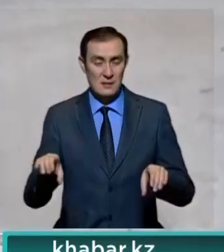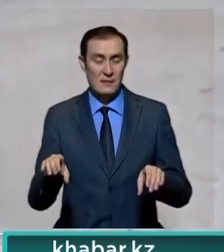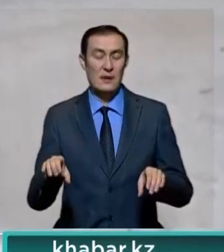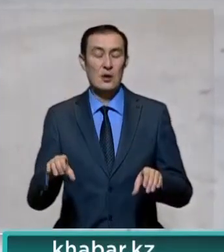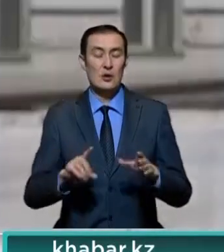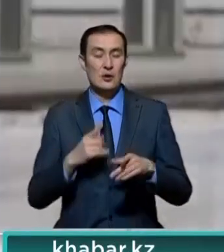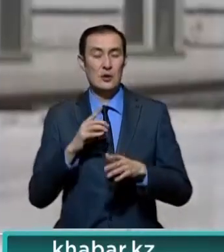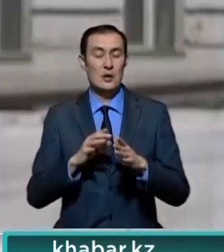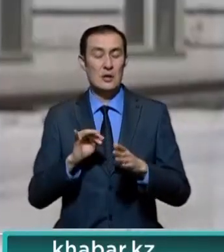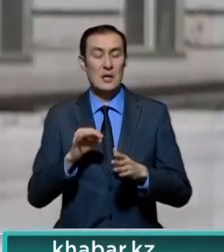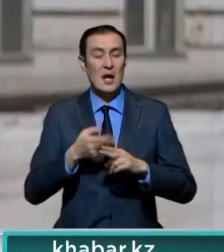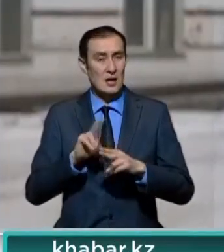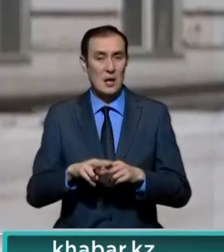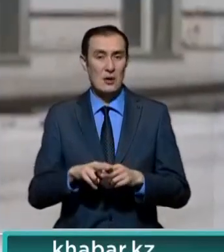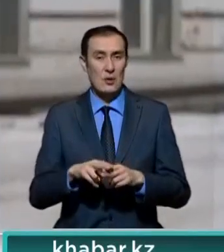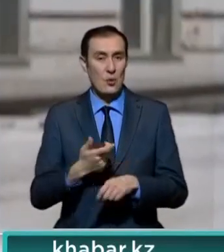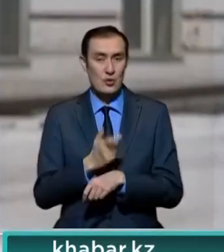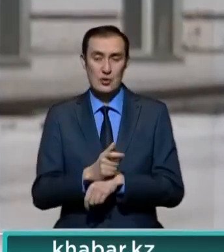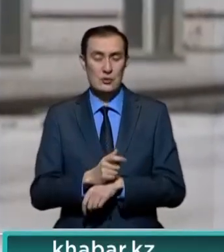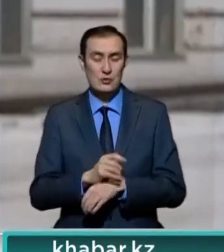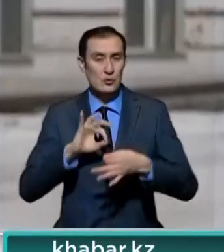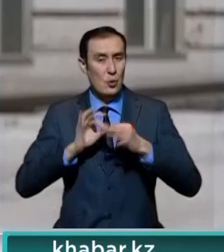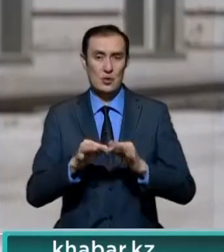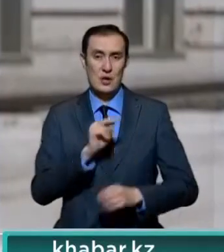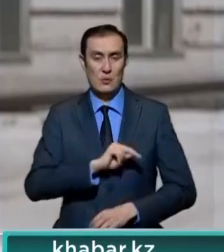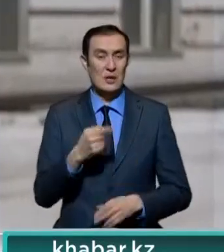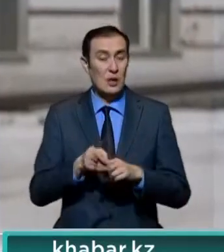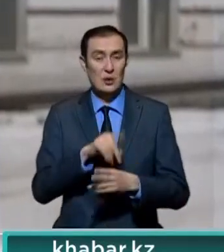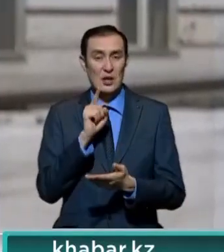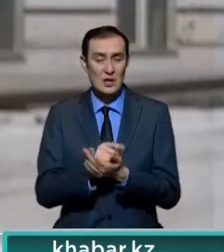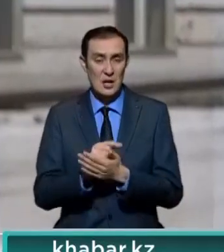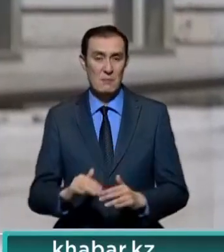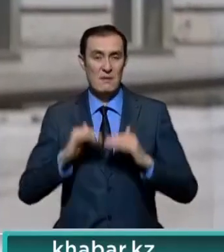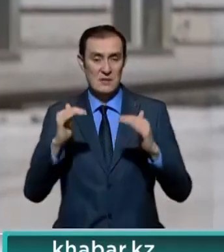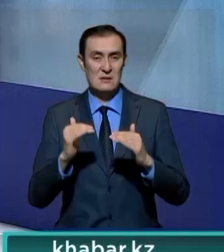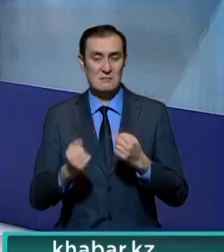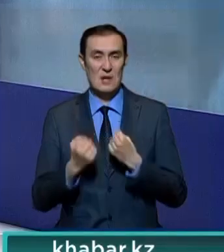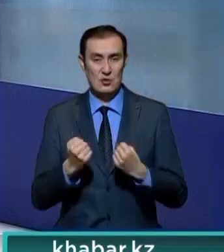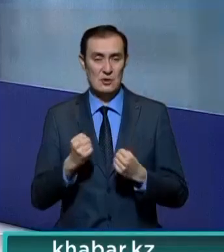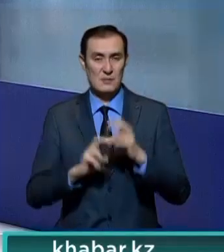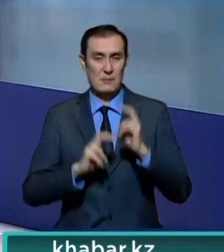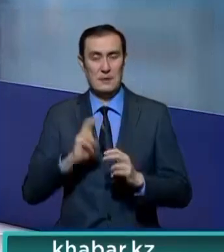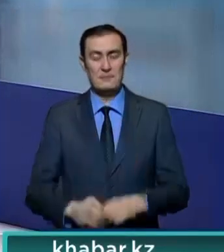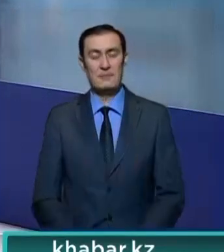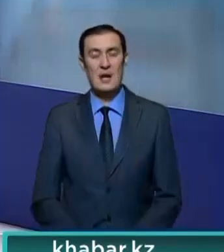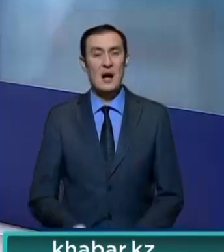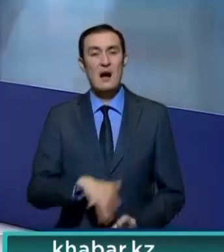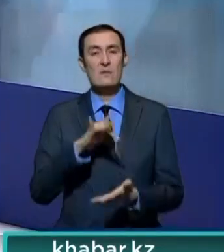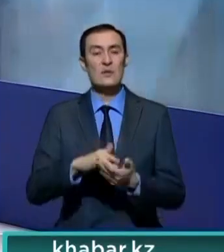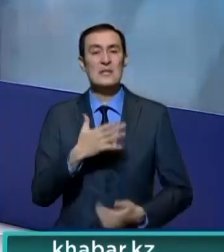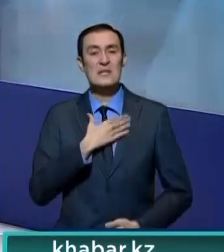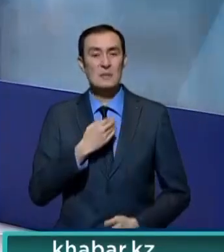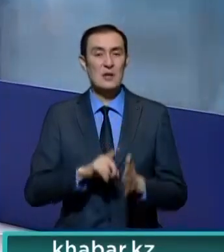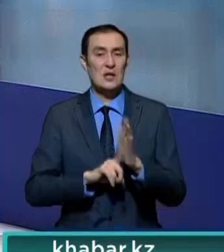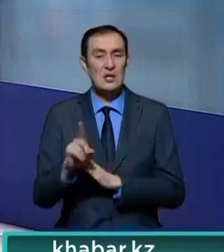энергетическому хозяйству. Это очень серьезная работа, которая должна повысить надежность. А вот в семье уже